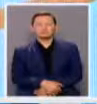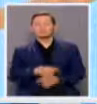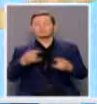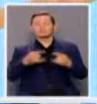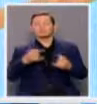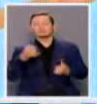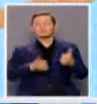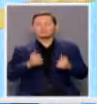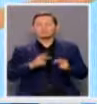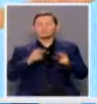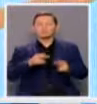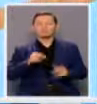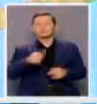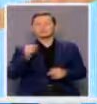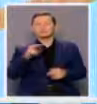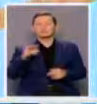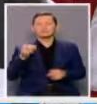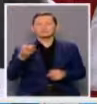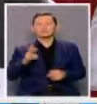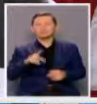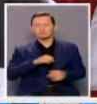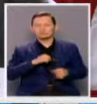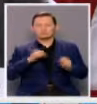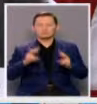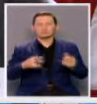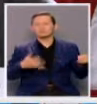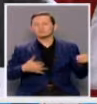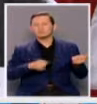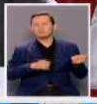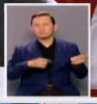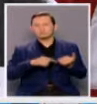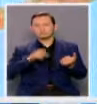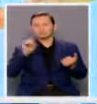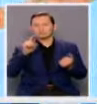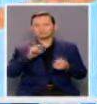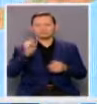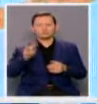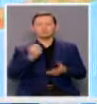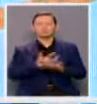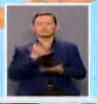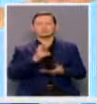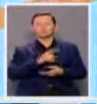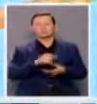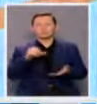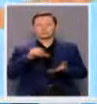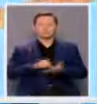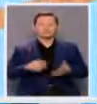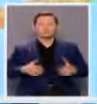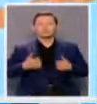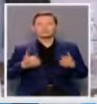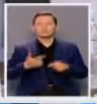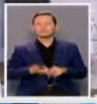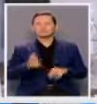Телевизиялық байқауға келгендердің бірі Алмазия Жахина. Домбырамның тегі бірелі алтыннан ғымбат дейтін үміткеріміз жобаға ерекше дайындықпен